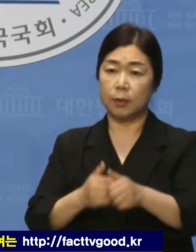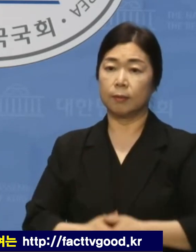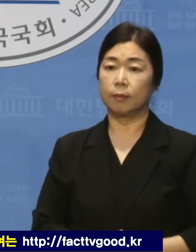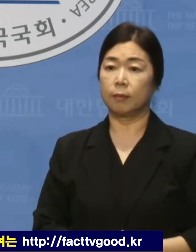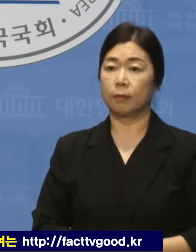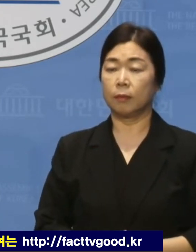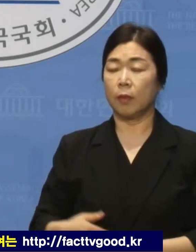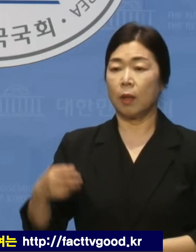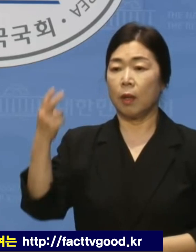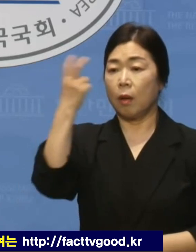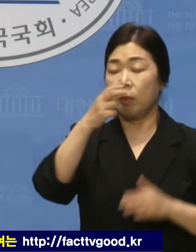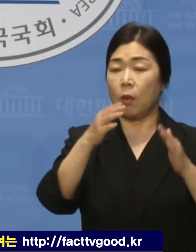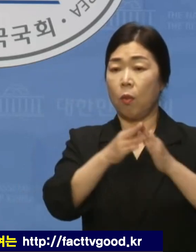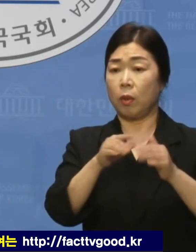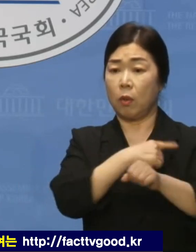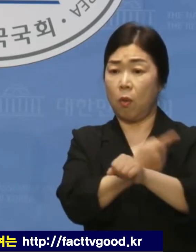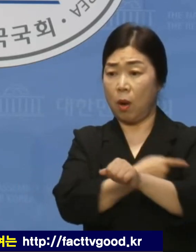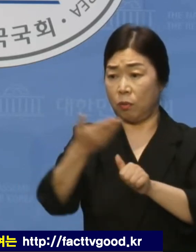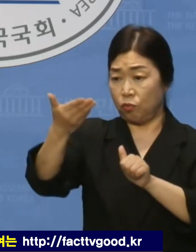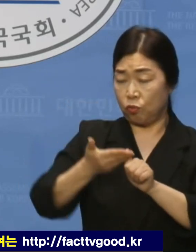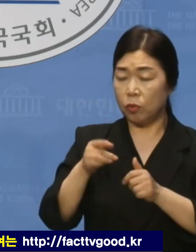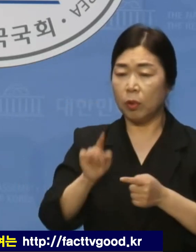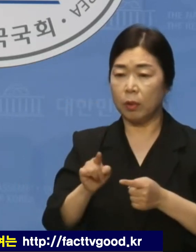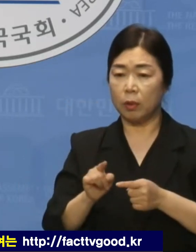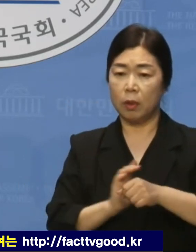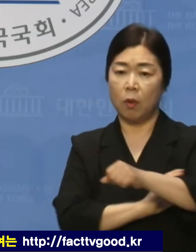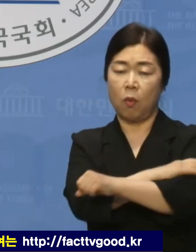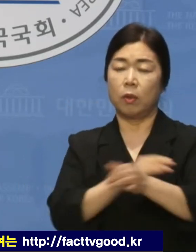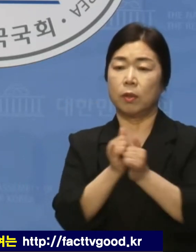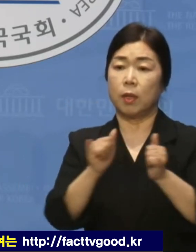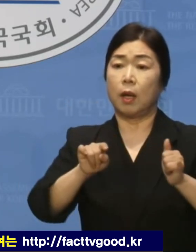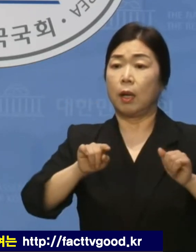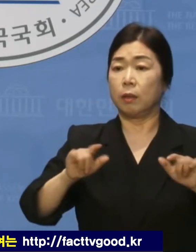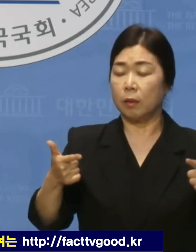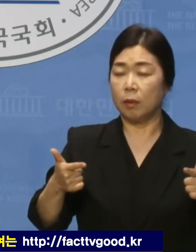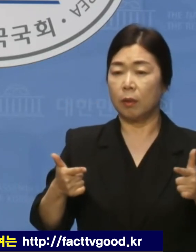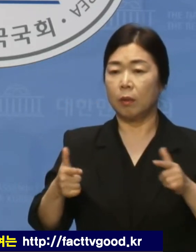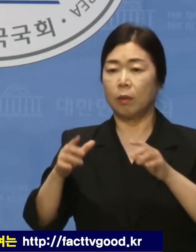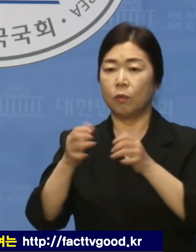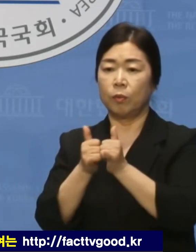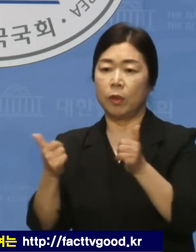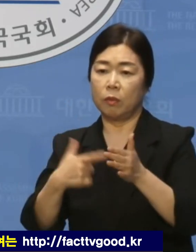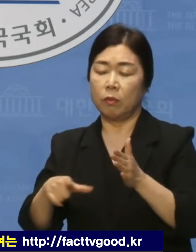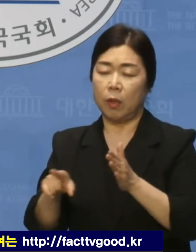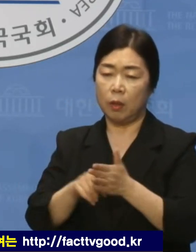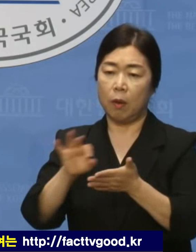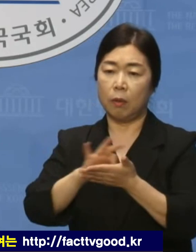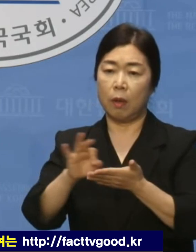부여받은 권한은 권력자가 아니라 국민을 위해 써야 함을